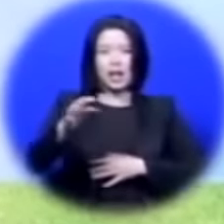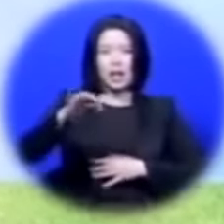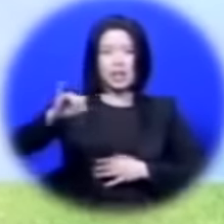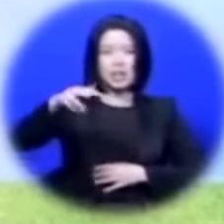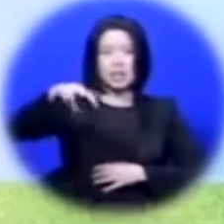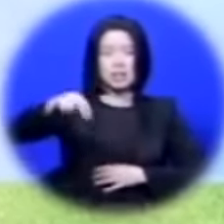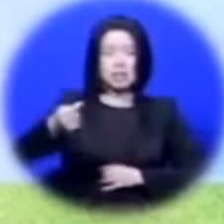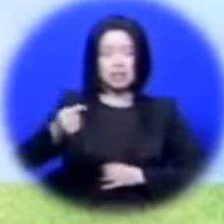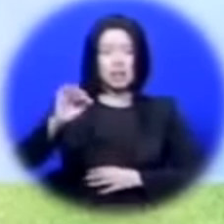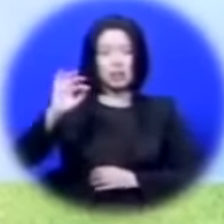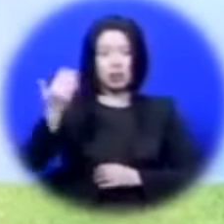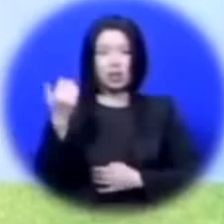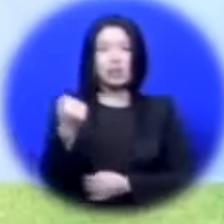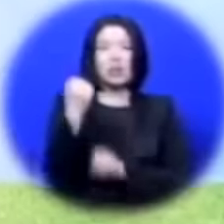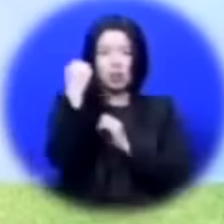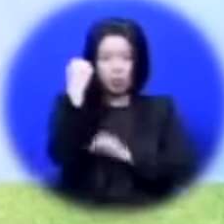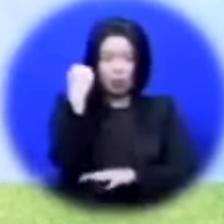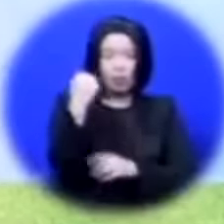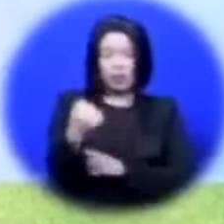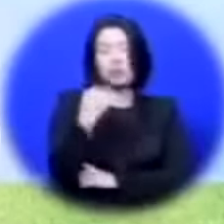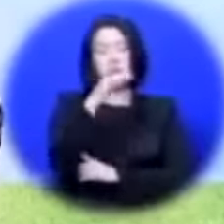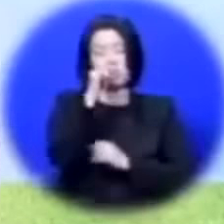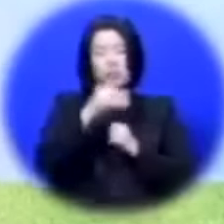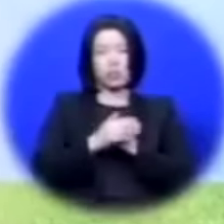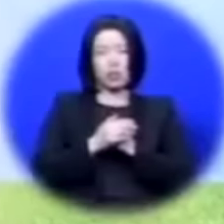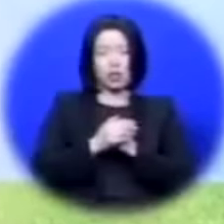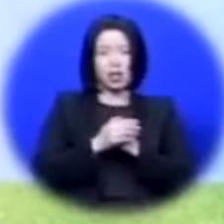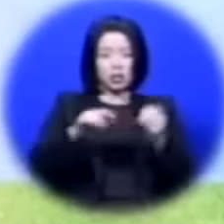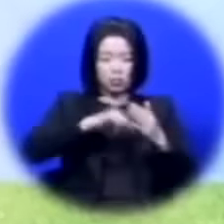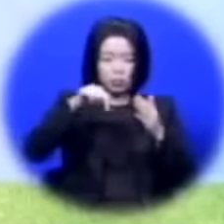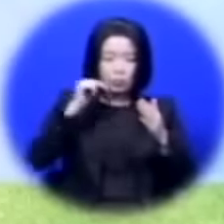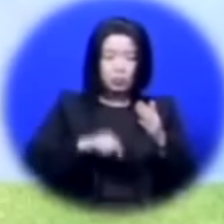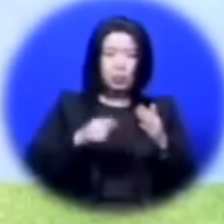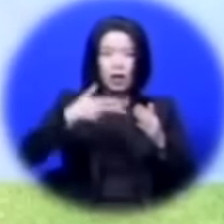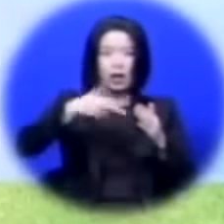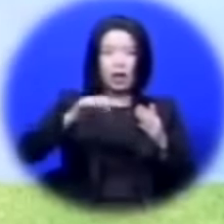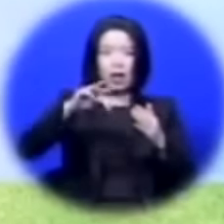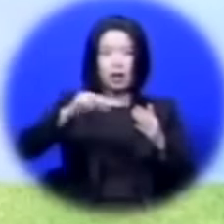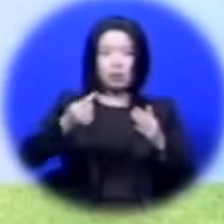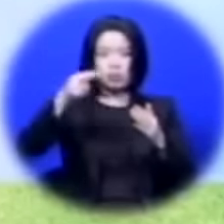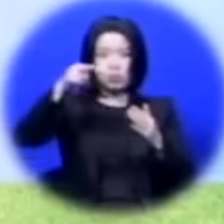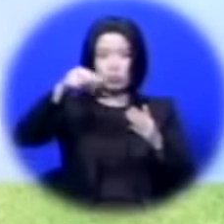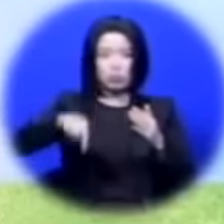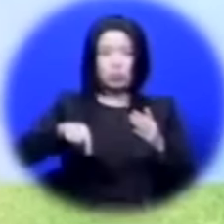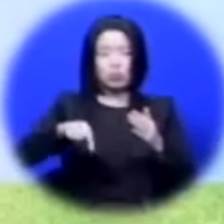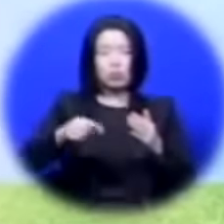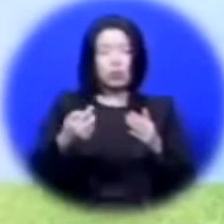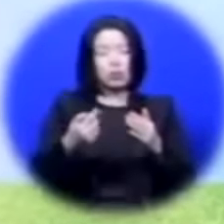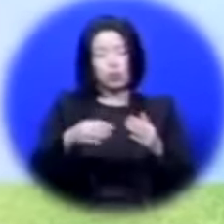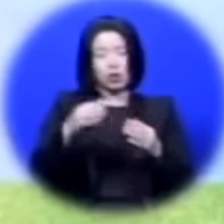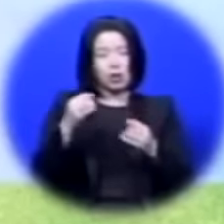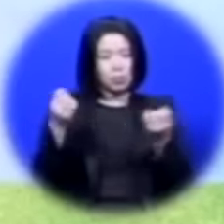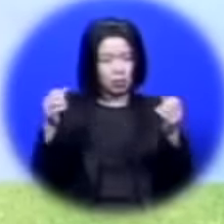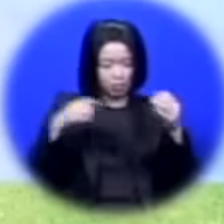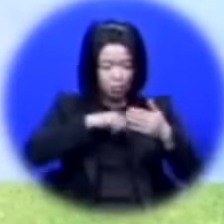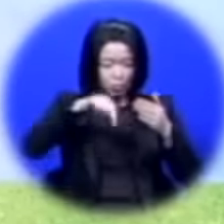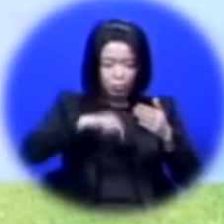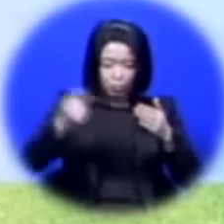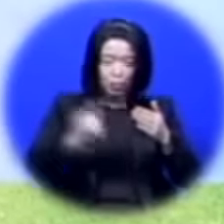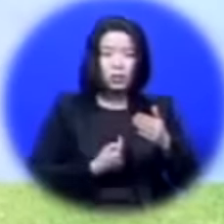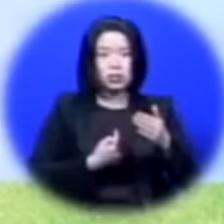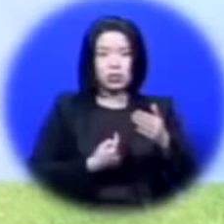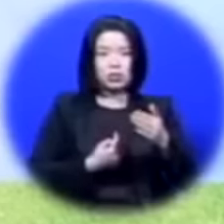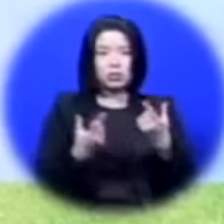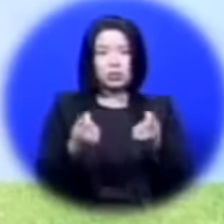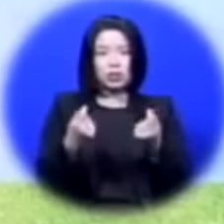그이 헤이즈라이브 so 들어와 버린 거예요 그리고 그는 카루소 럼 살았어요